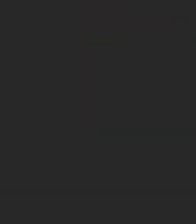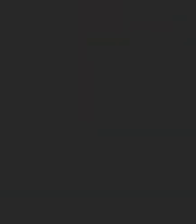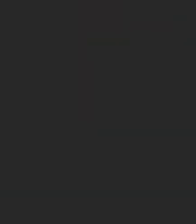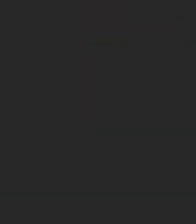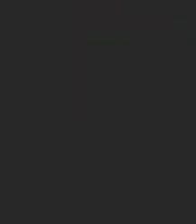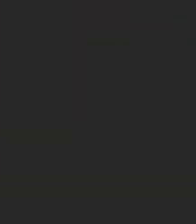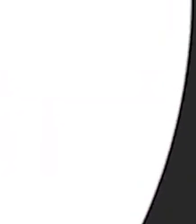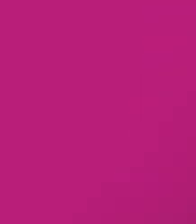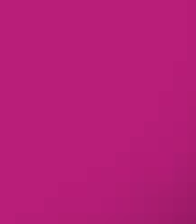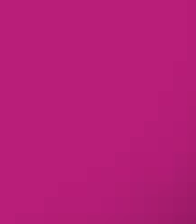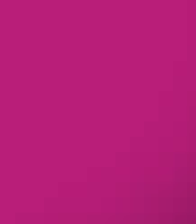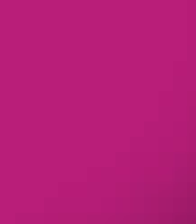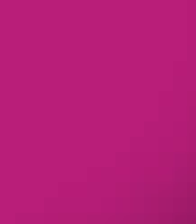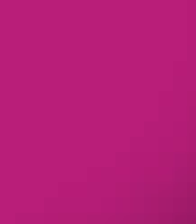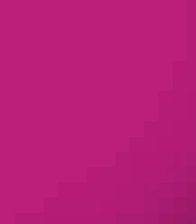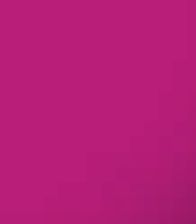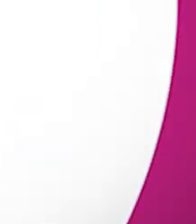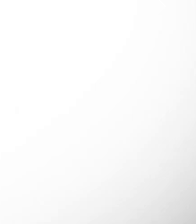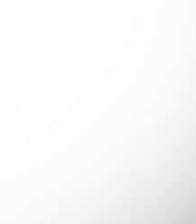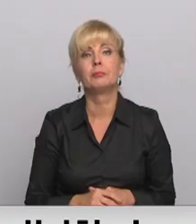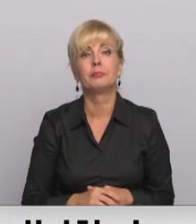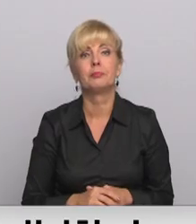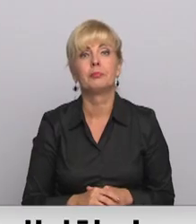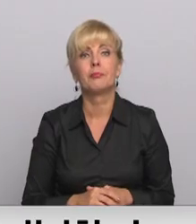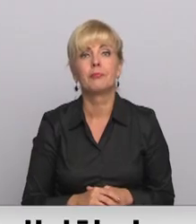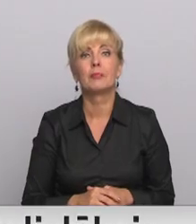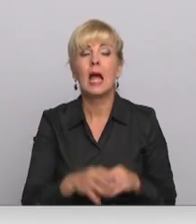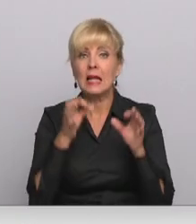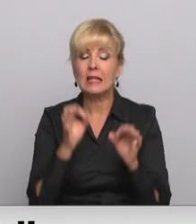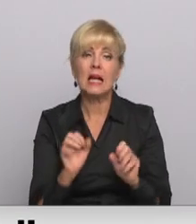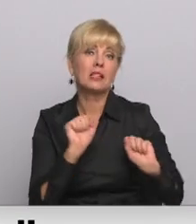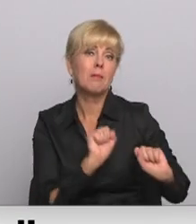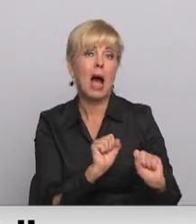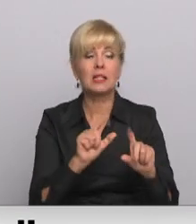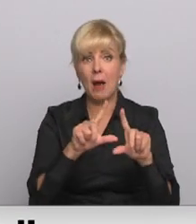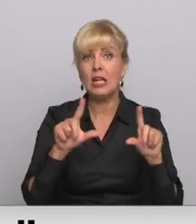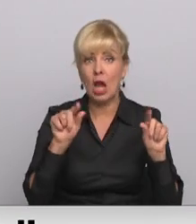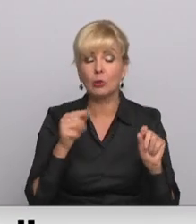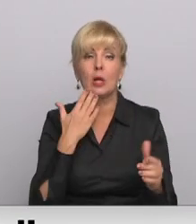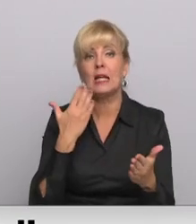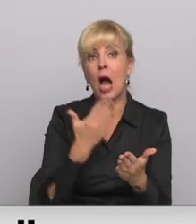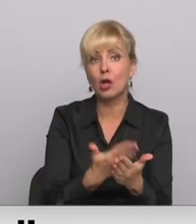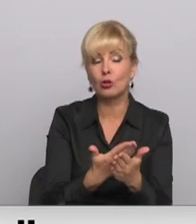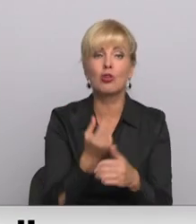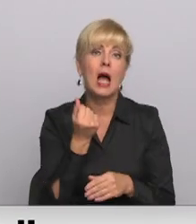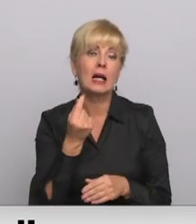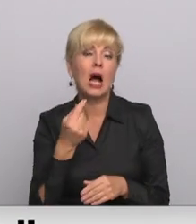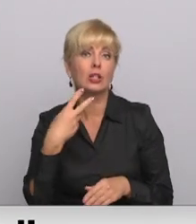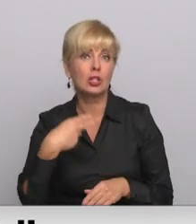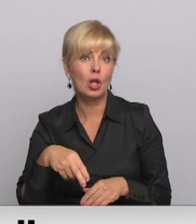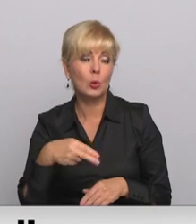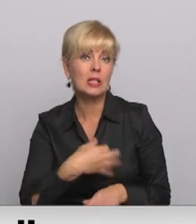Re, viss ēters ir te! Tiesība aizsardzības institūcijas ir ierosinājušas gandrīz